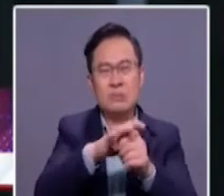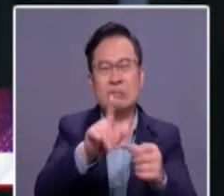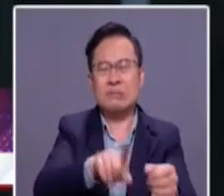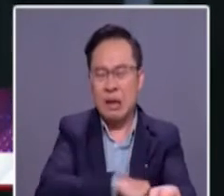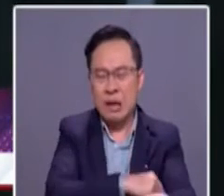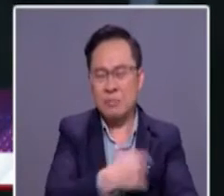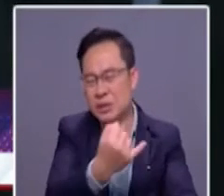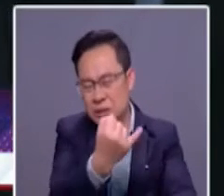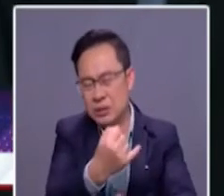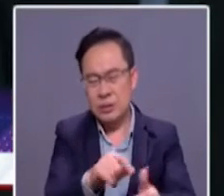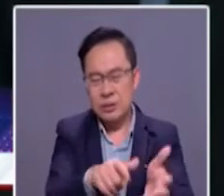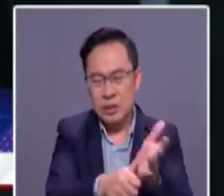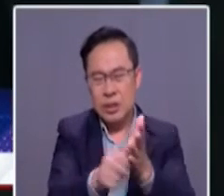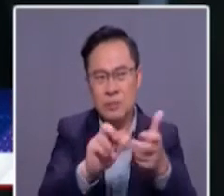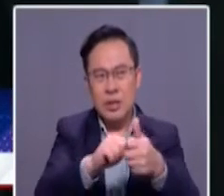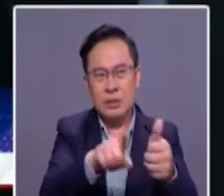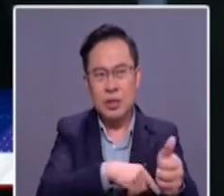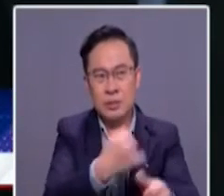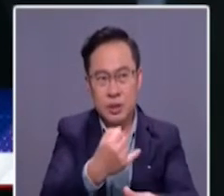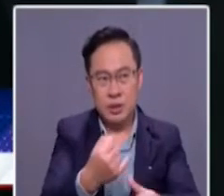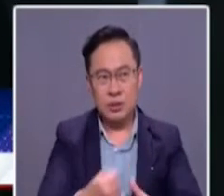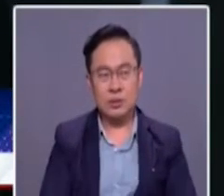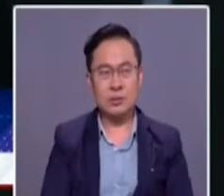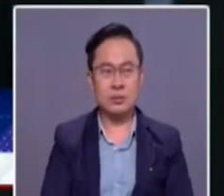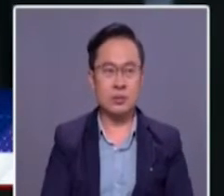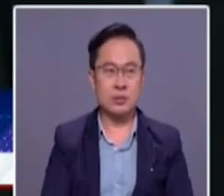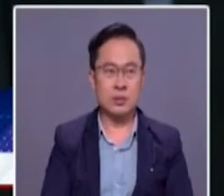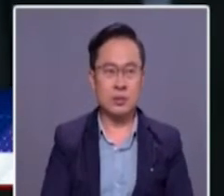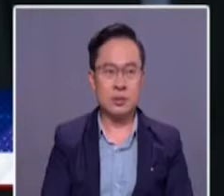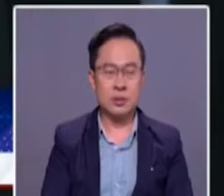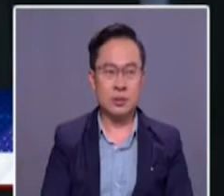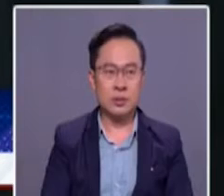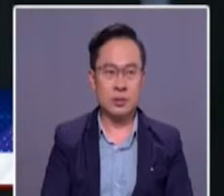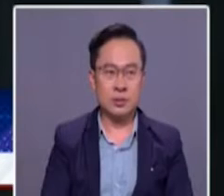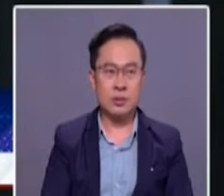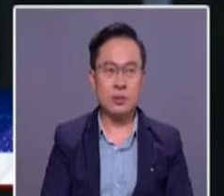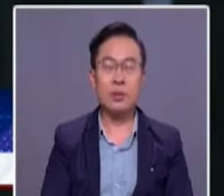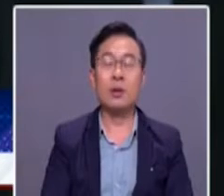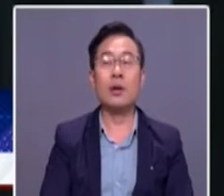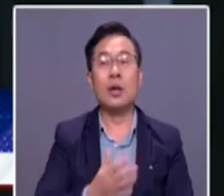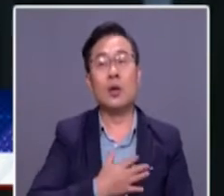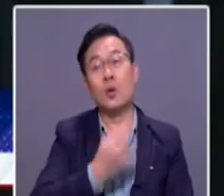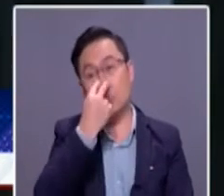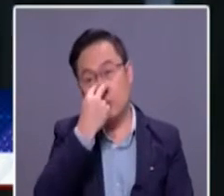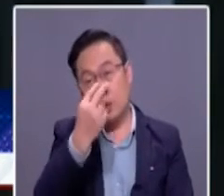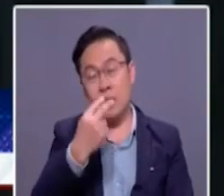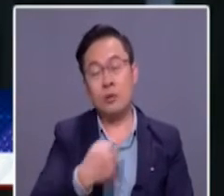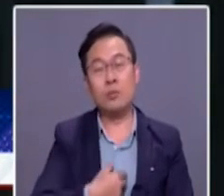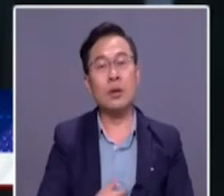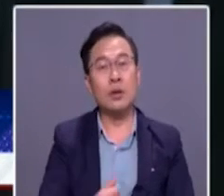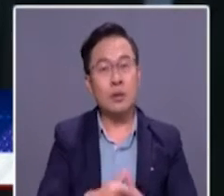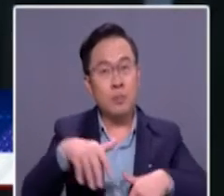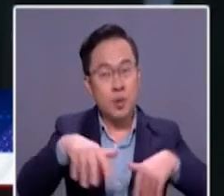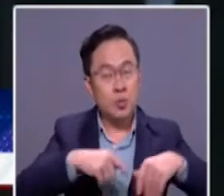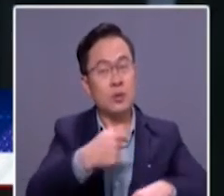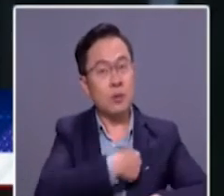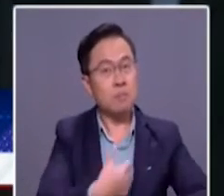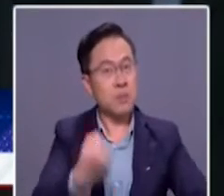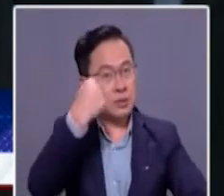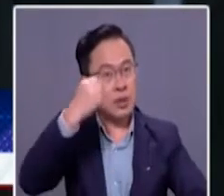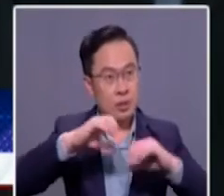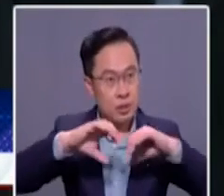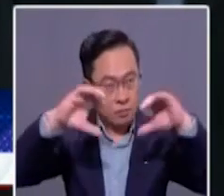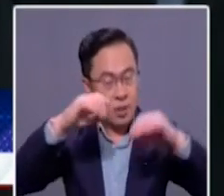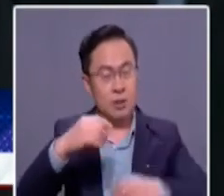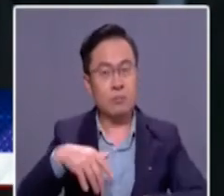ไม่มีเห็นโพลที่เขาทำในนั้นก็มีความเชื่อมั่นต่อรัฐบาลนะ คุณ